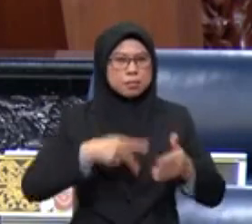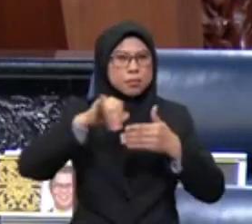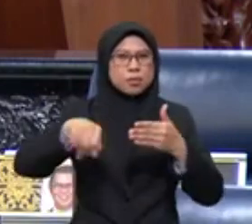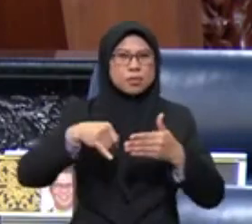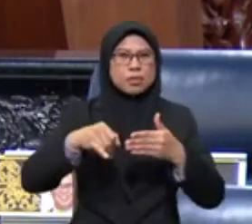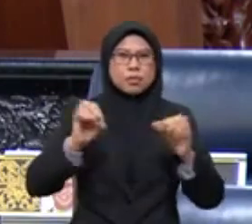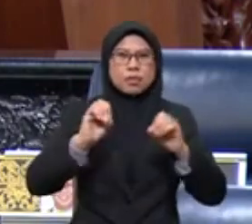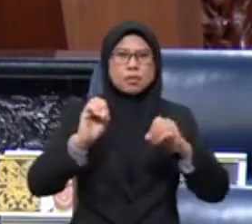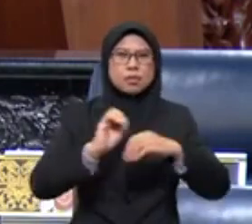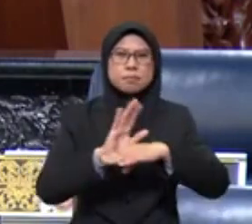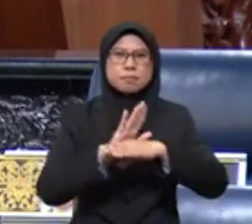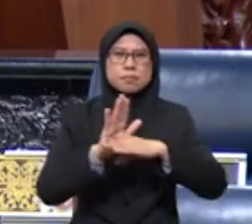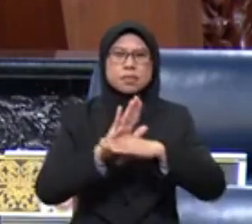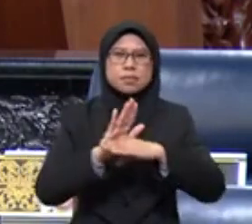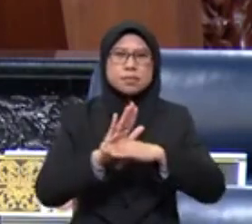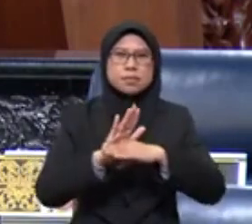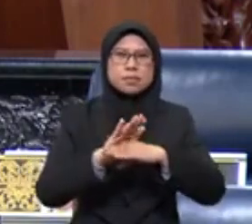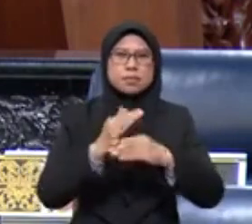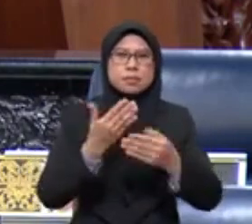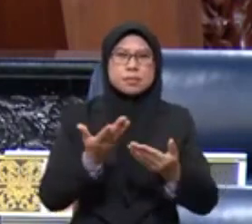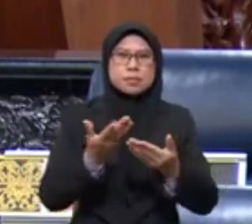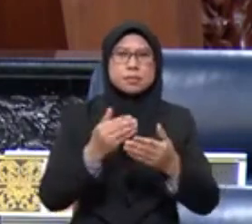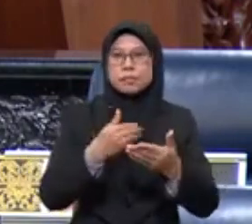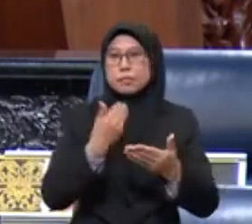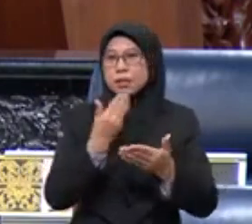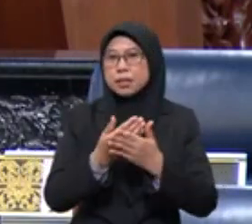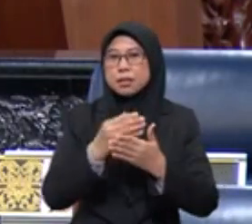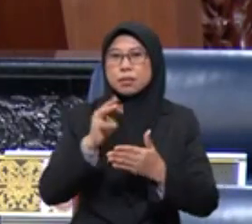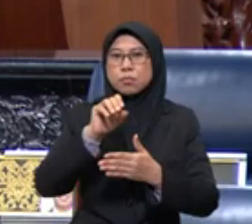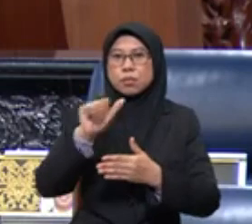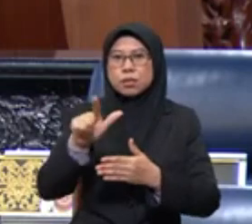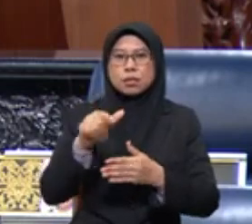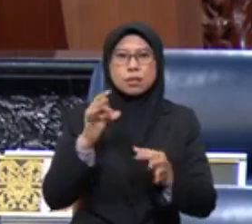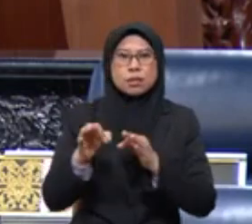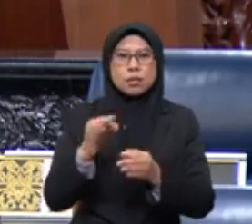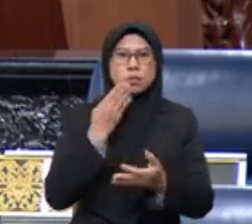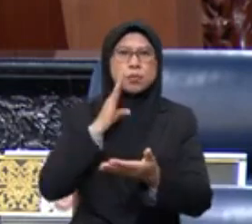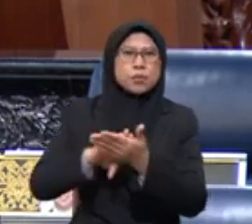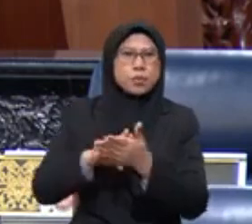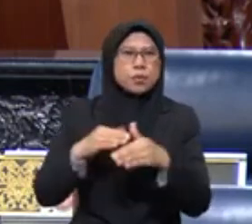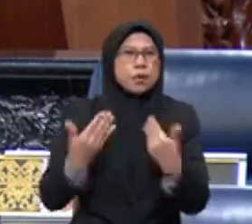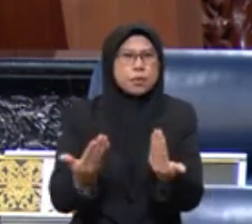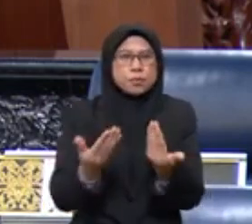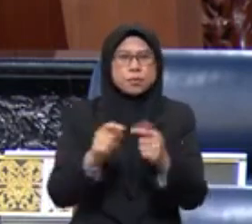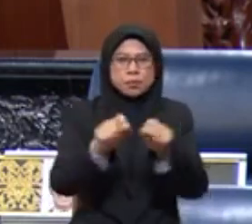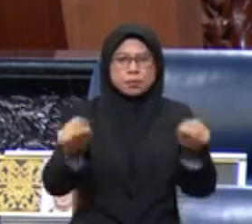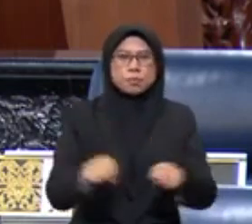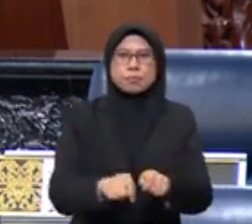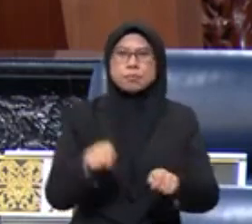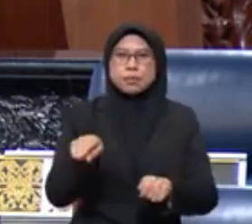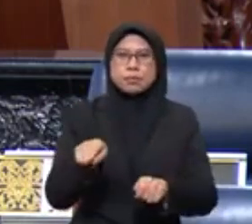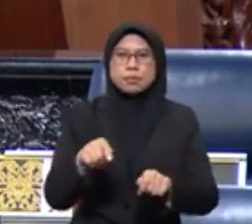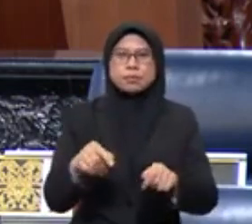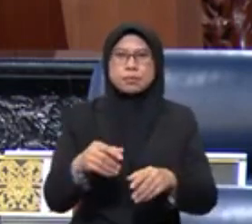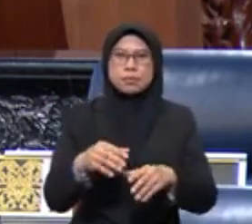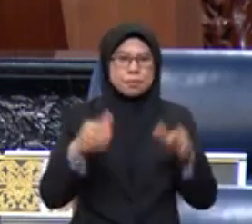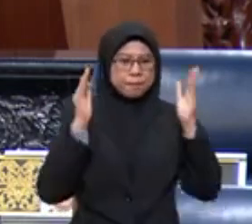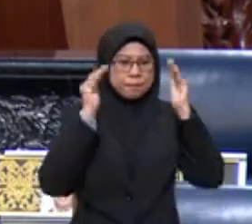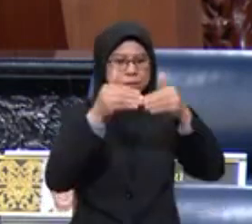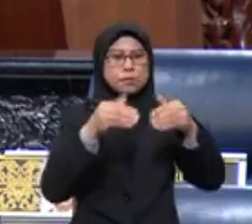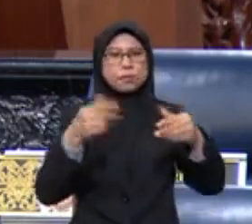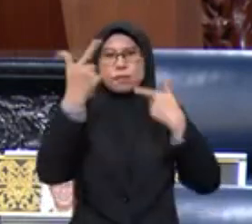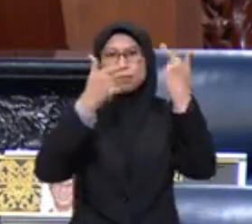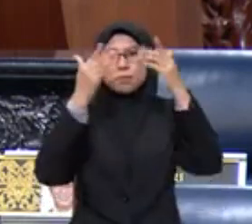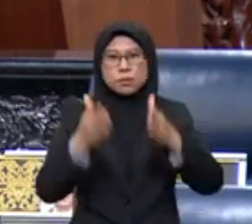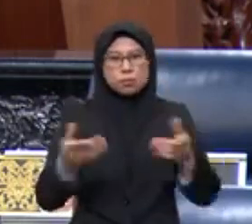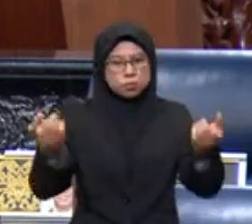punya bisnes model yang komprehensif. Jika bisnes model tersebut tidak baik, mana mungkin tempat tersebut mendapat perhatian daripada pelancong